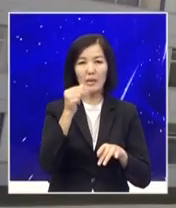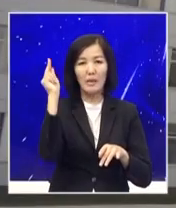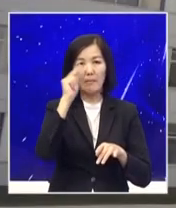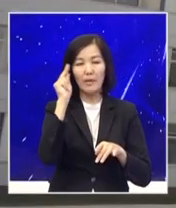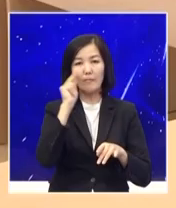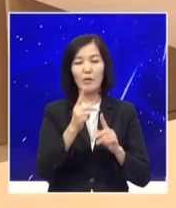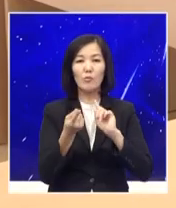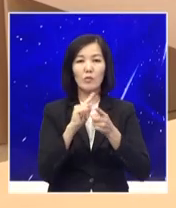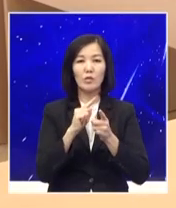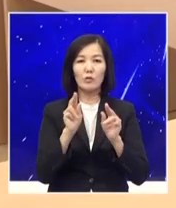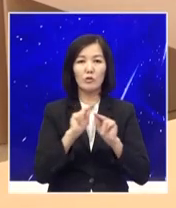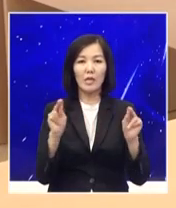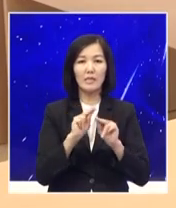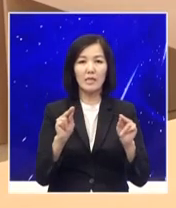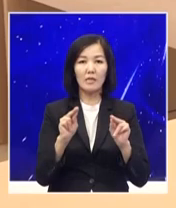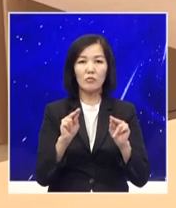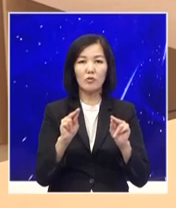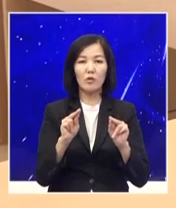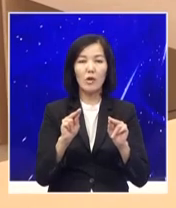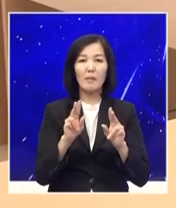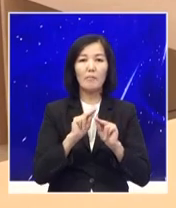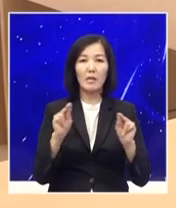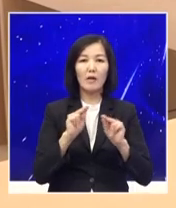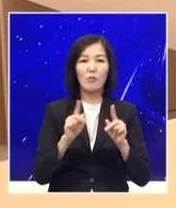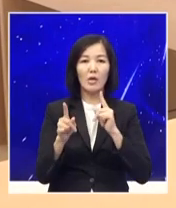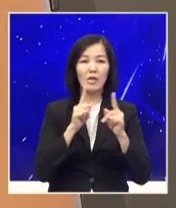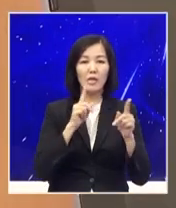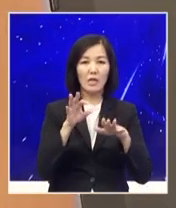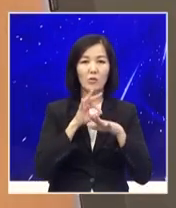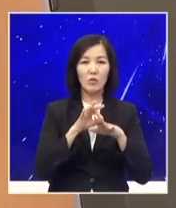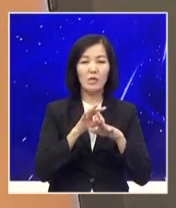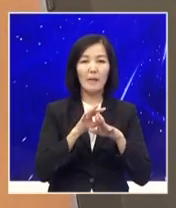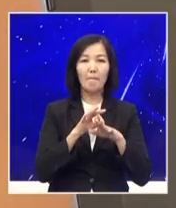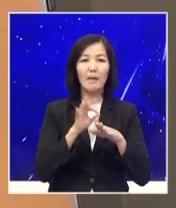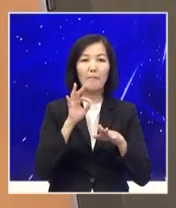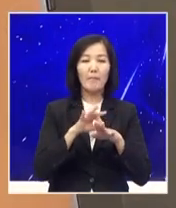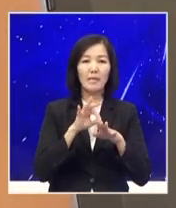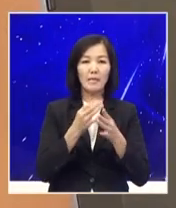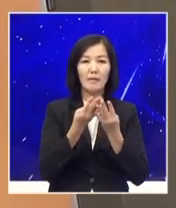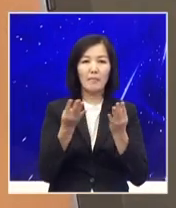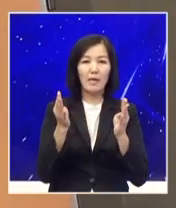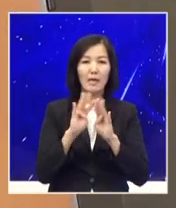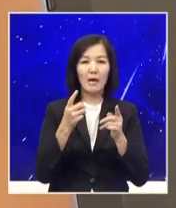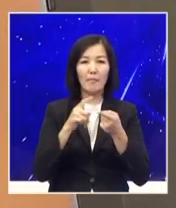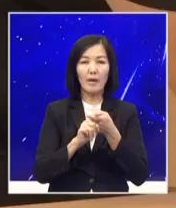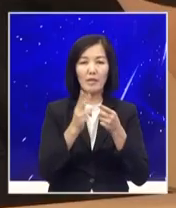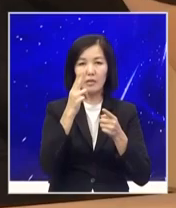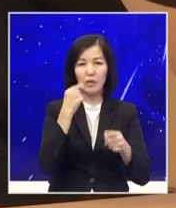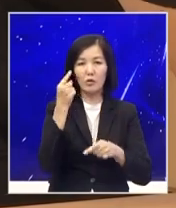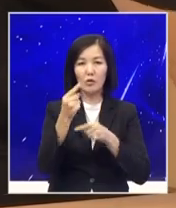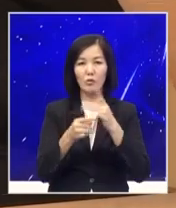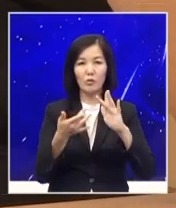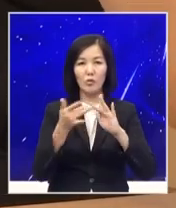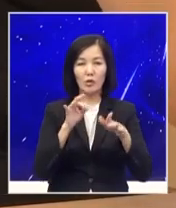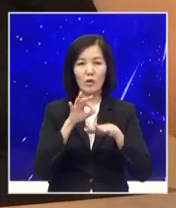процесіндегі өзгерістермен ұстаздарды хабардар ету үшін өңірде педагогикалық кеңес өтті. Пандемияға байланысты дәстүрлі жиын биыл